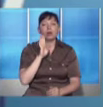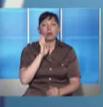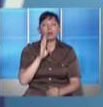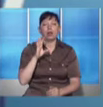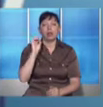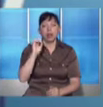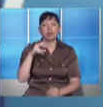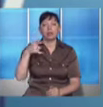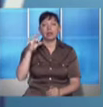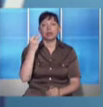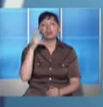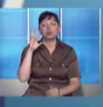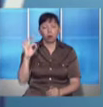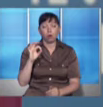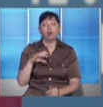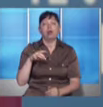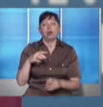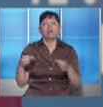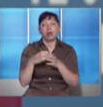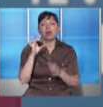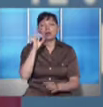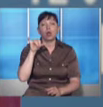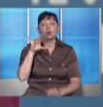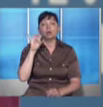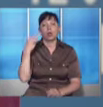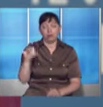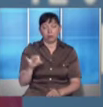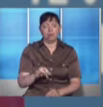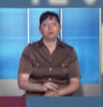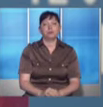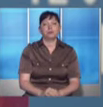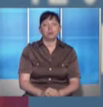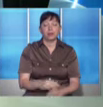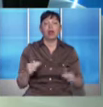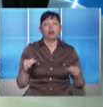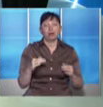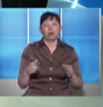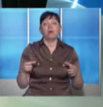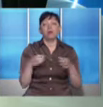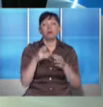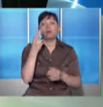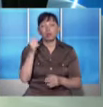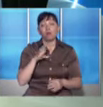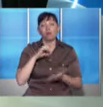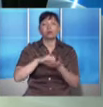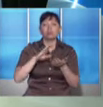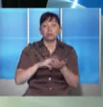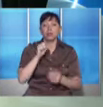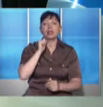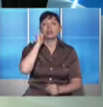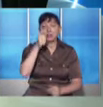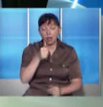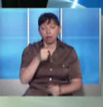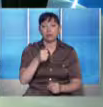Grițco, candidat Blocul Renato Usatăi. Bună seara și bine ați venit! Bună seara, bine v-am găsit! Platforma DA era programată pentru mâine, trebuie să fac